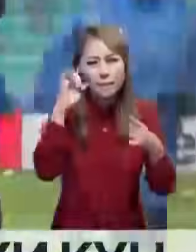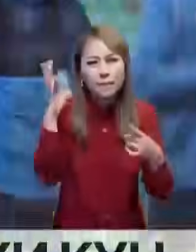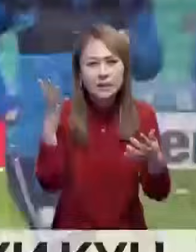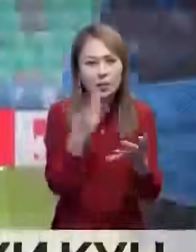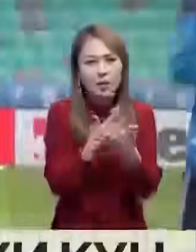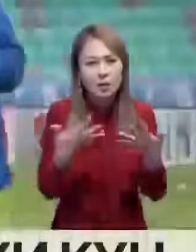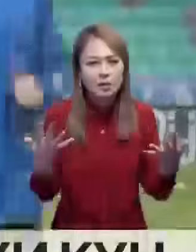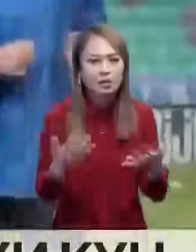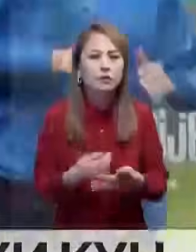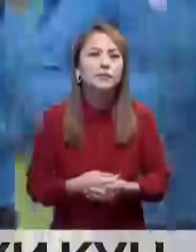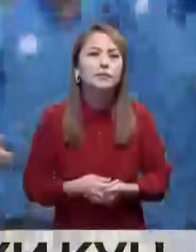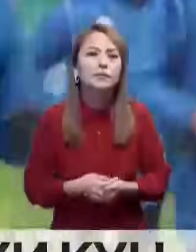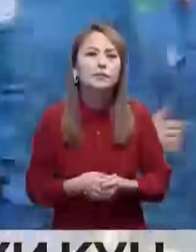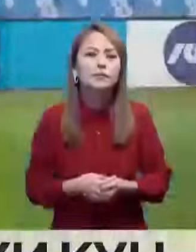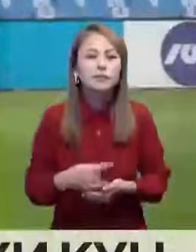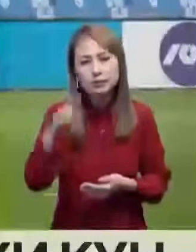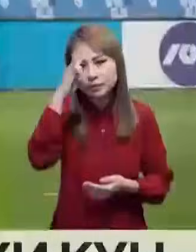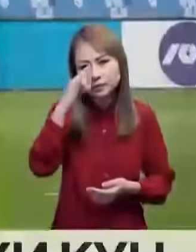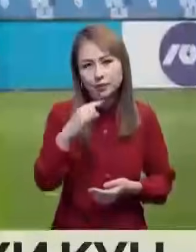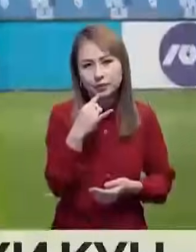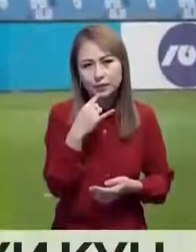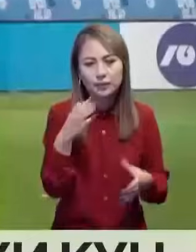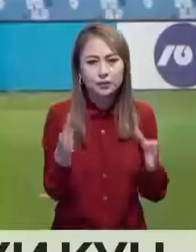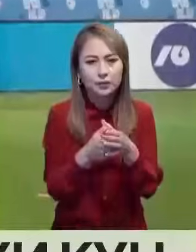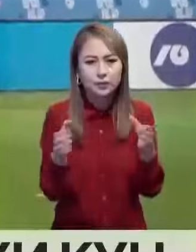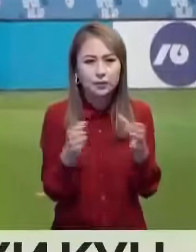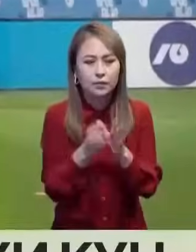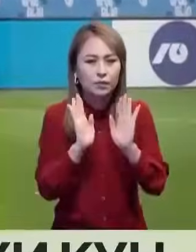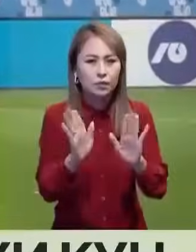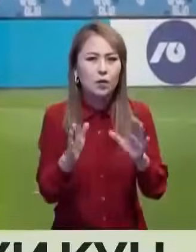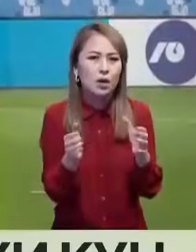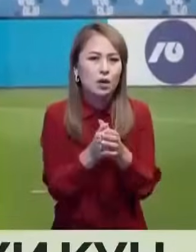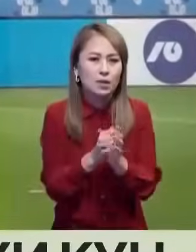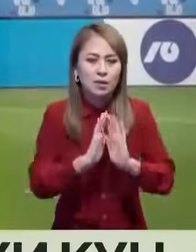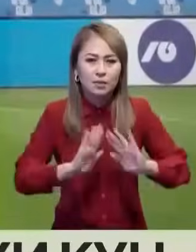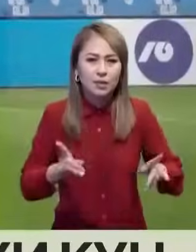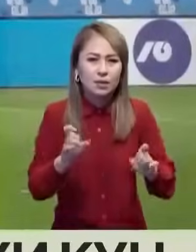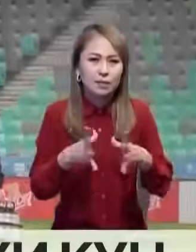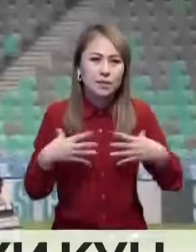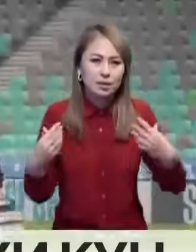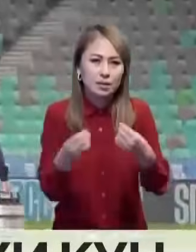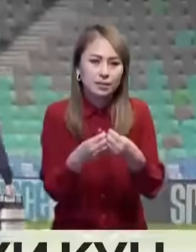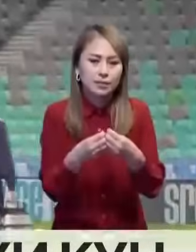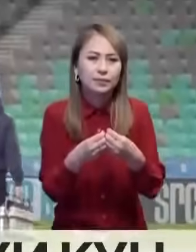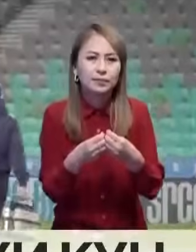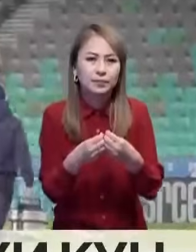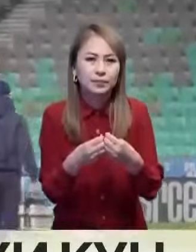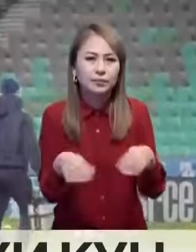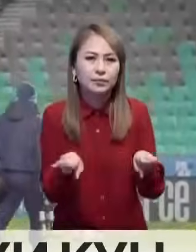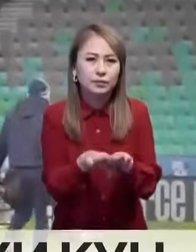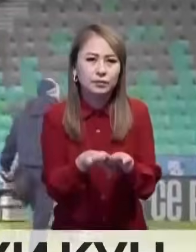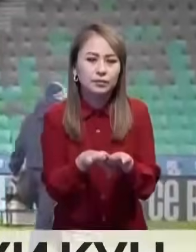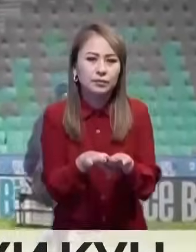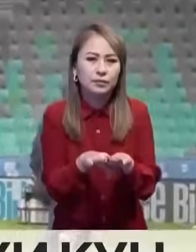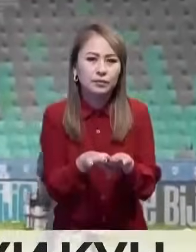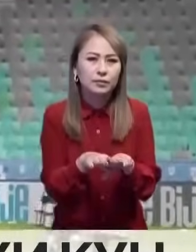тұрғыда деген сияқты. Яғни қазақстандық команда тек қана команда емес, бір отбасына айналды. Міне осындай баға